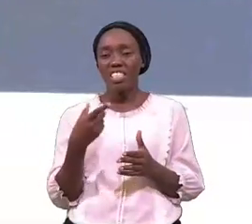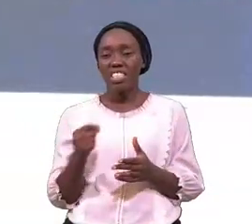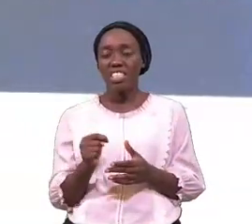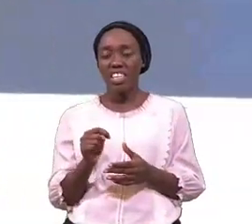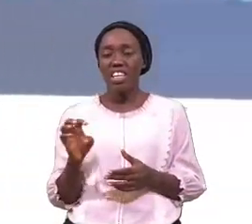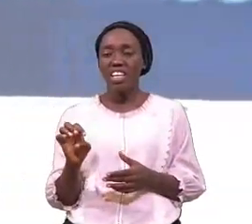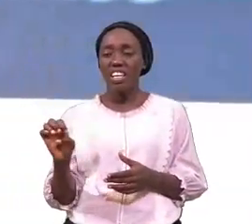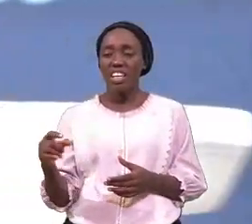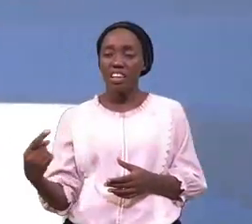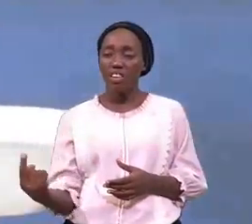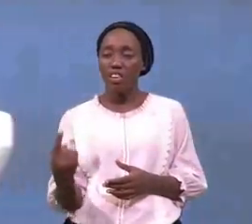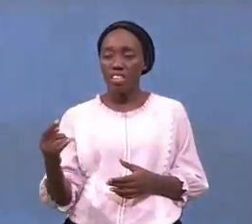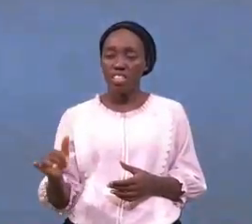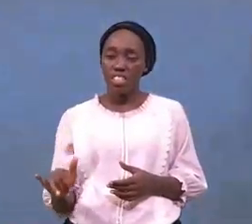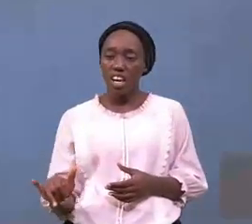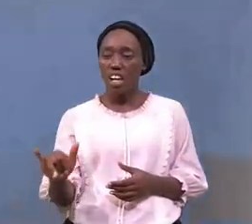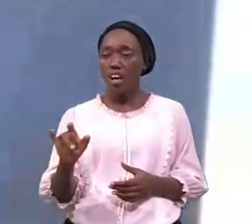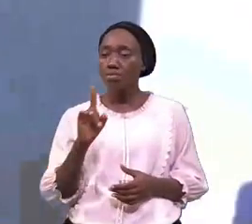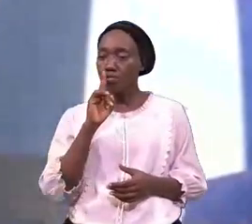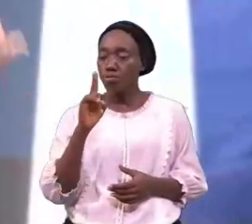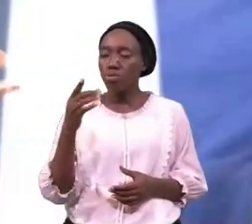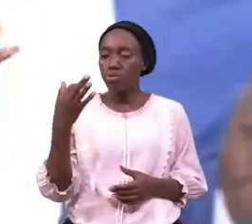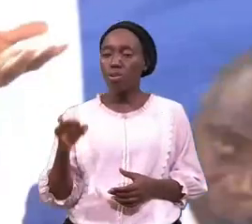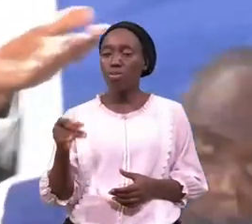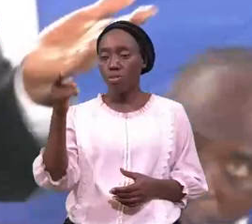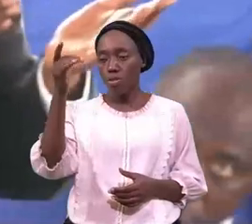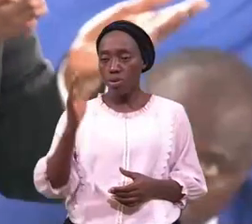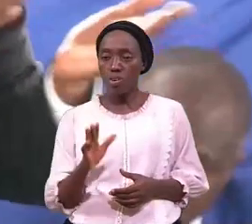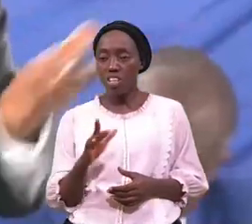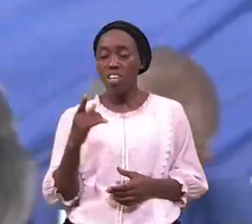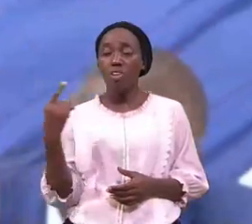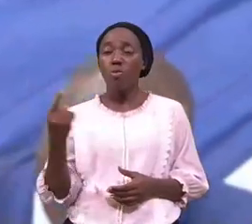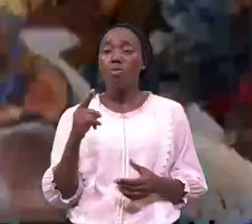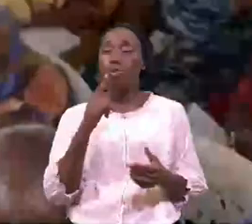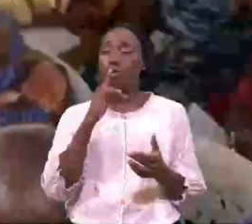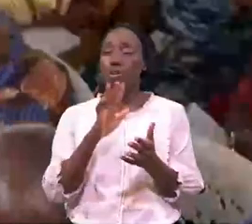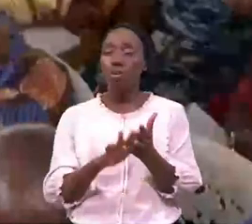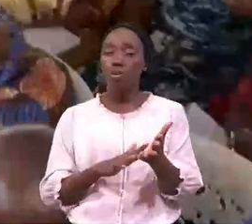Les mensonges que tu prêches contre la vérité de Christ.